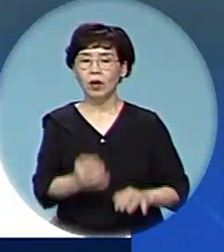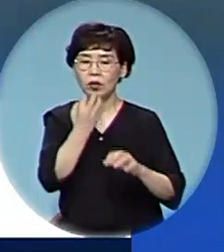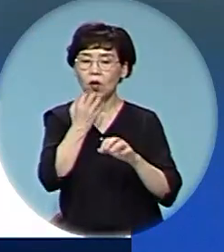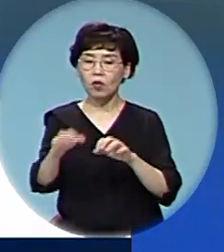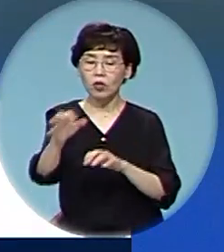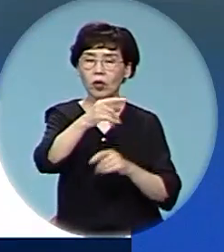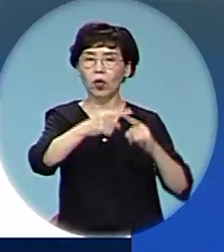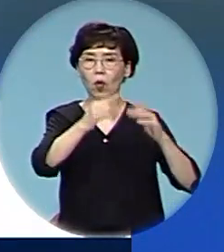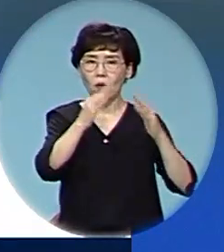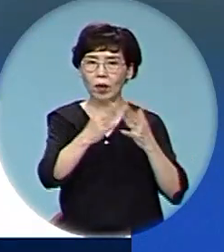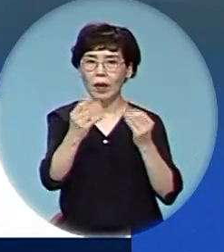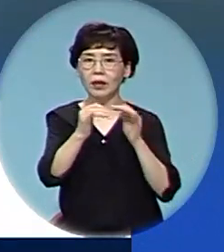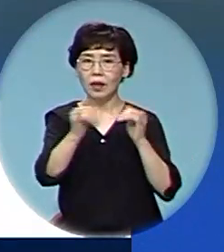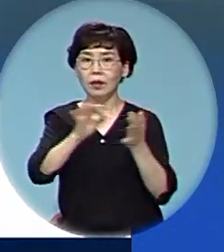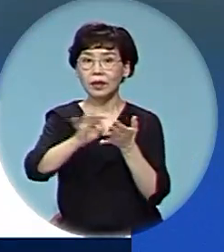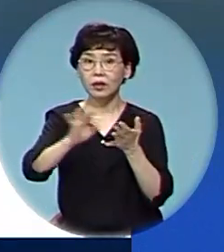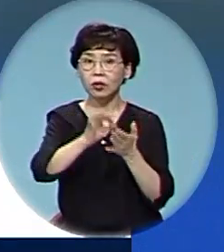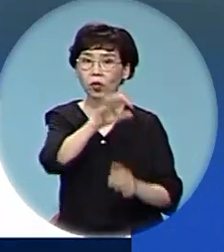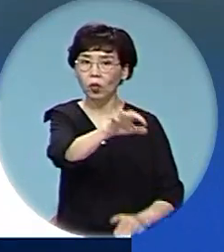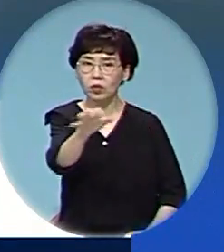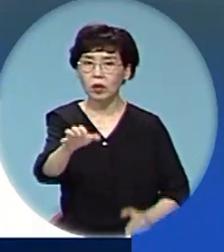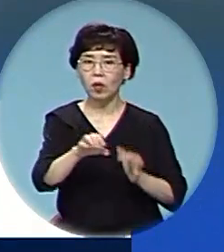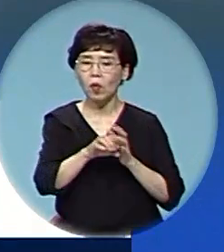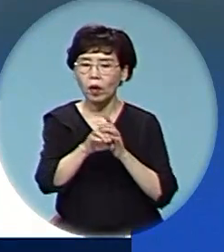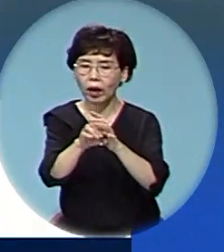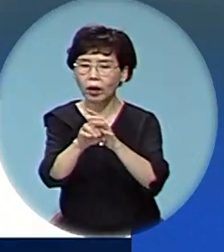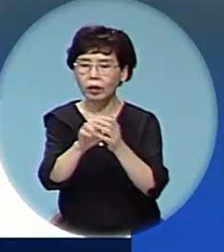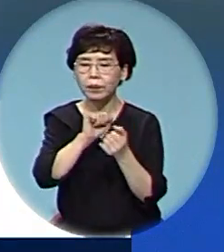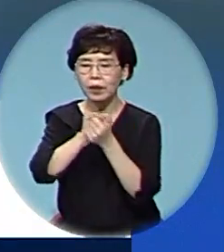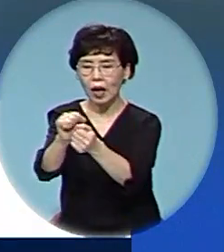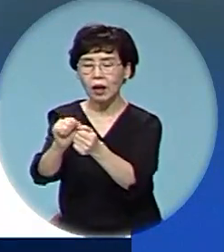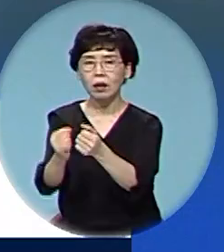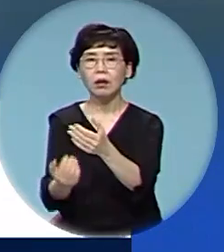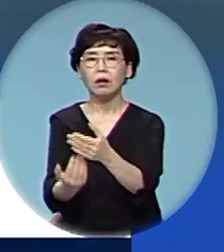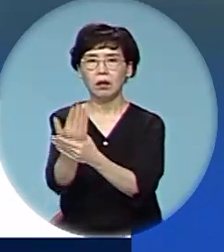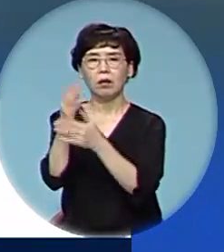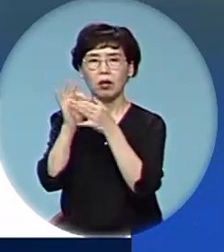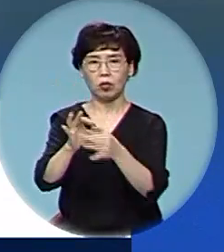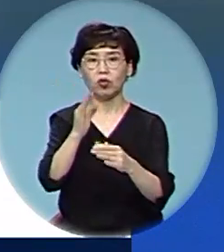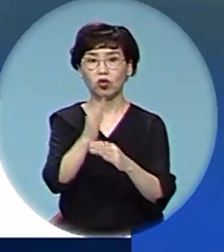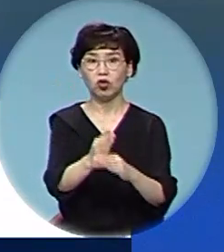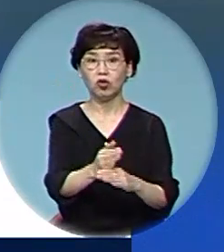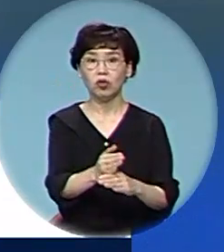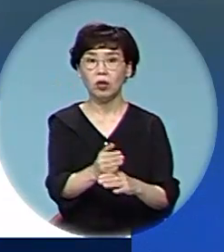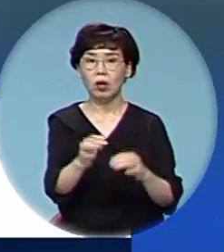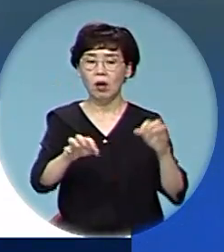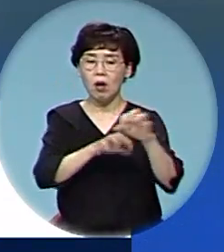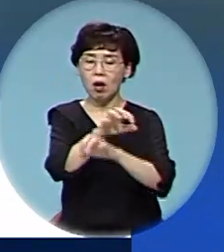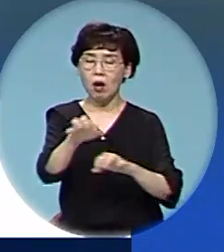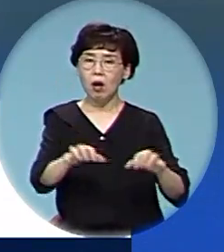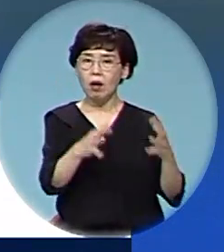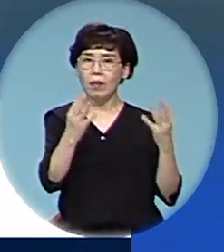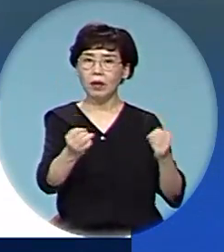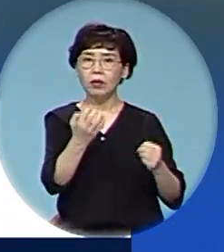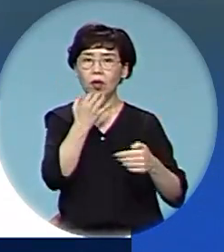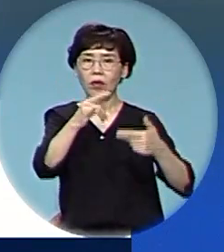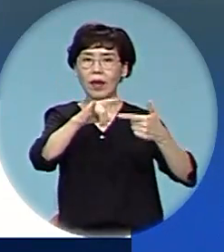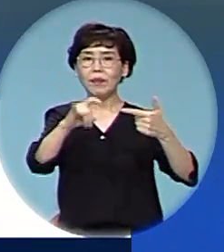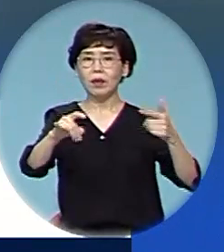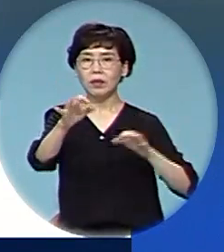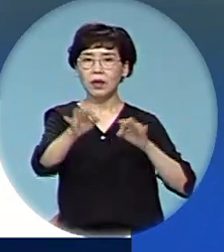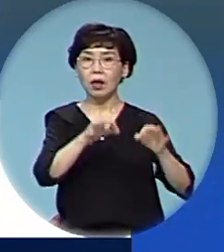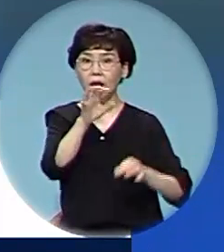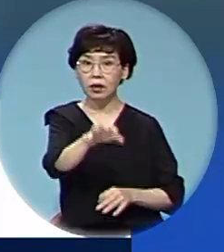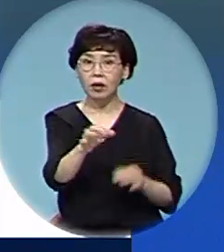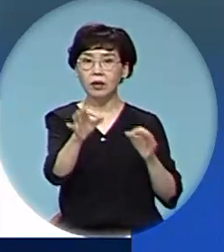수도권 교회와 다중이용시설을 중심으로 코로나19 소규모 집단 감염이 계속되고 있습니다. 유동인구가 많은 서울 남대문시장에서